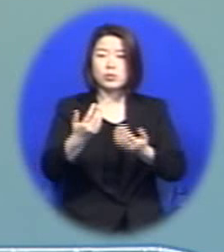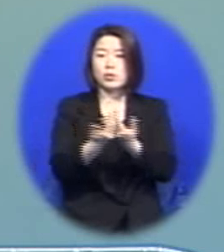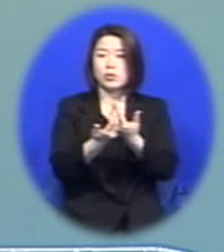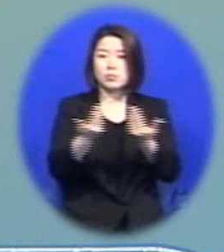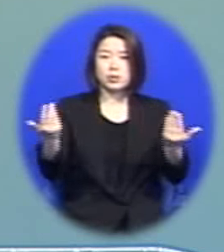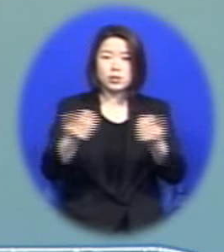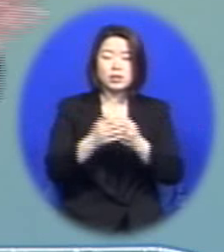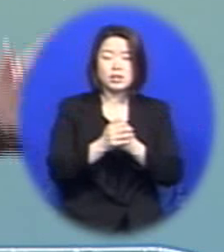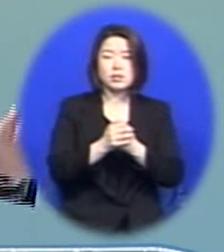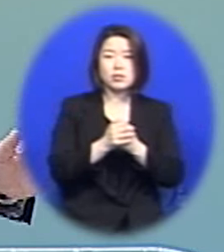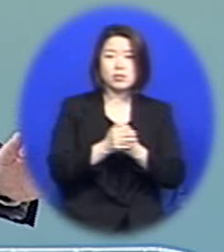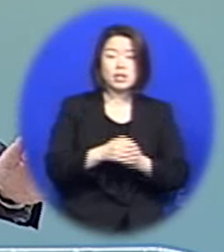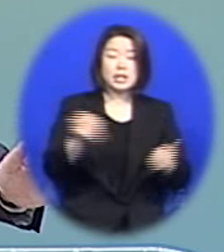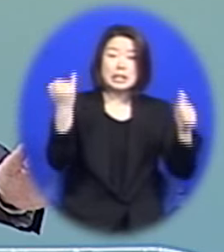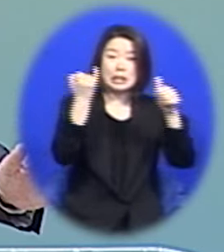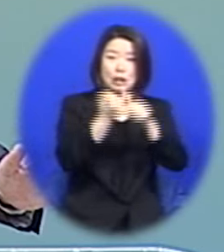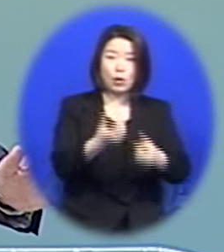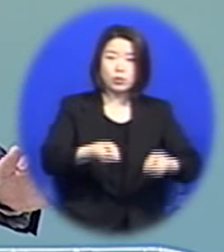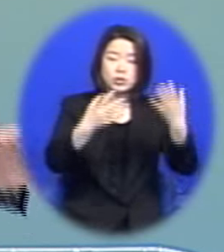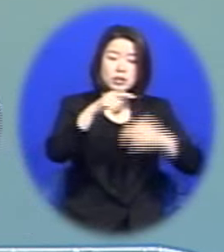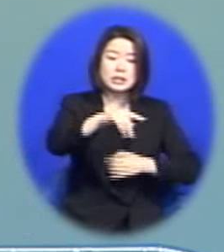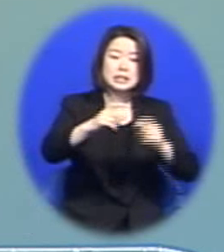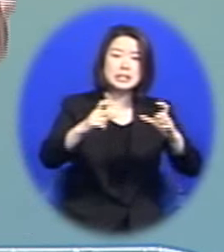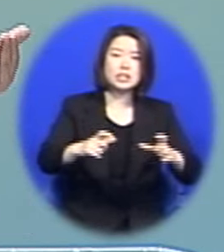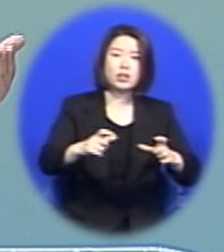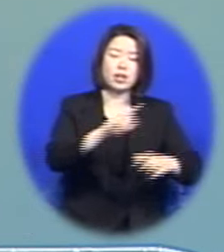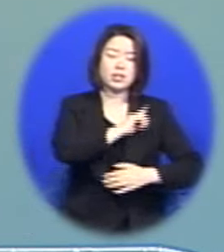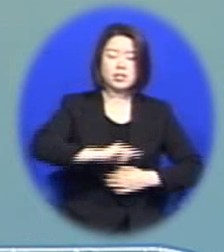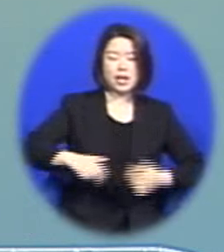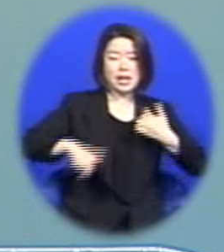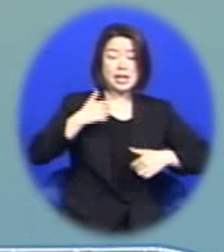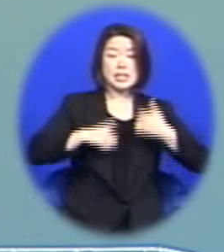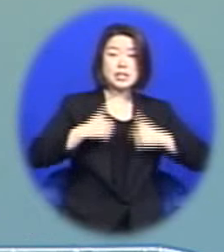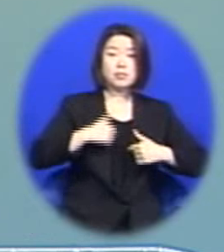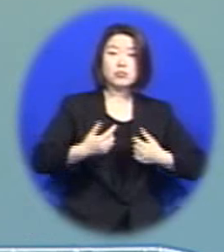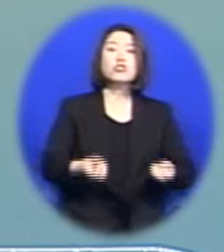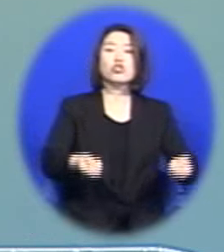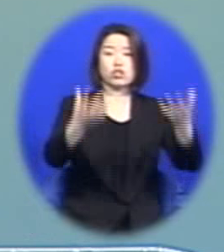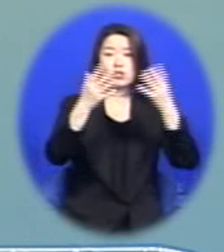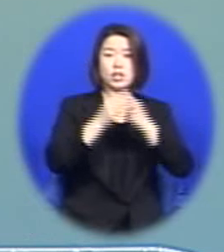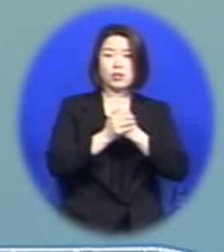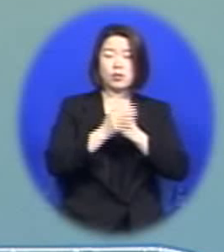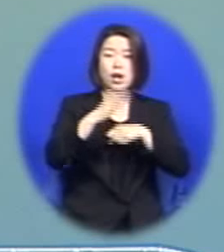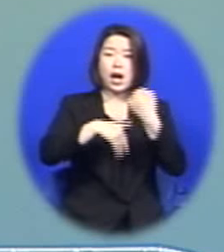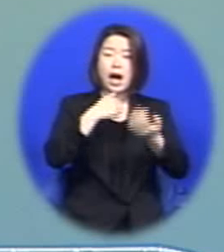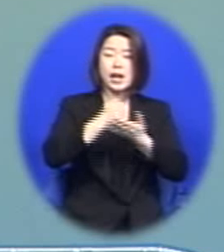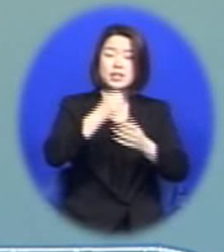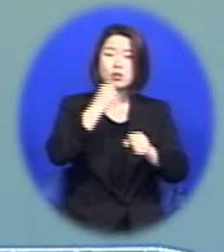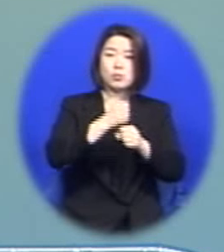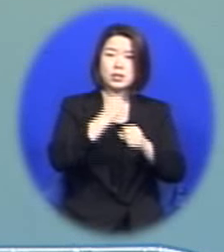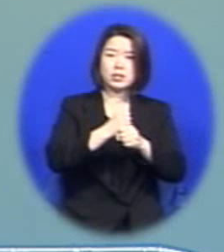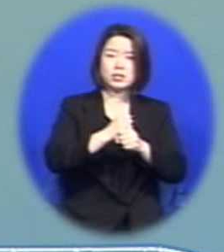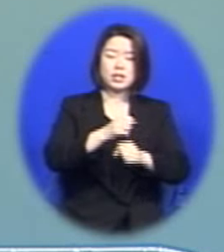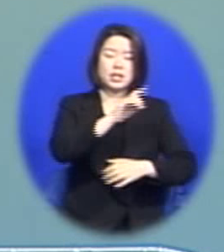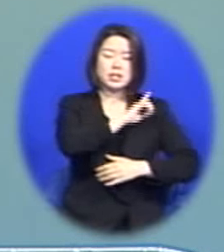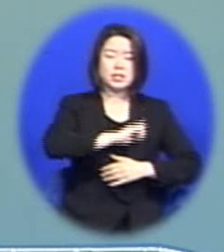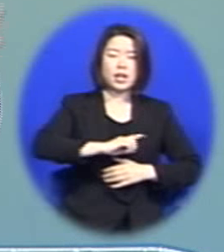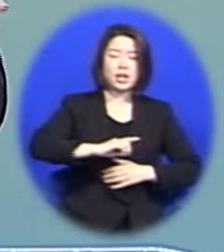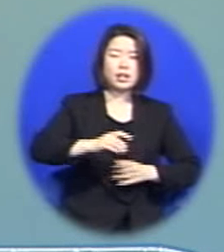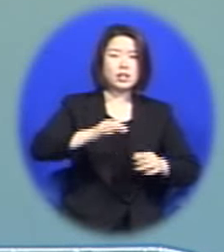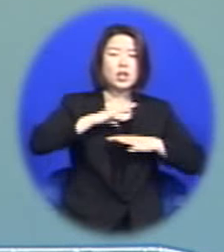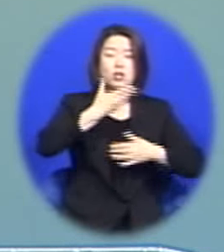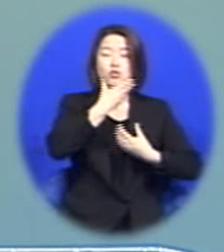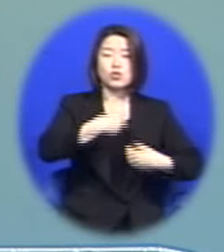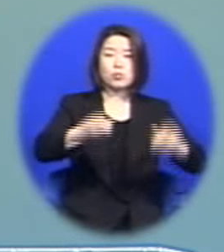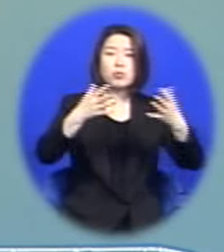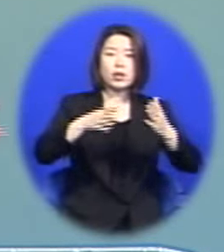지옥의 가장 큰 축제 요 하나님이 만드신 가장 놀라운 축복에 도구입니다 그리고 하나님은